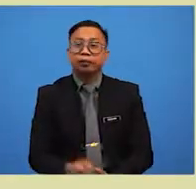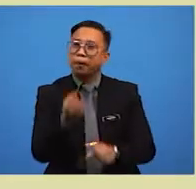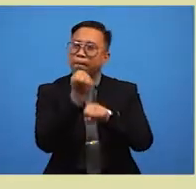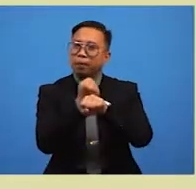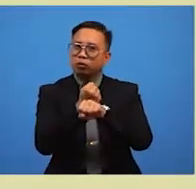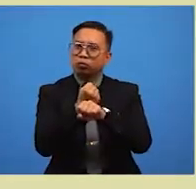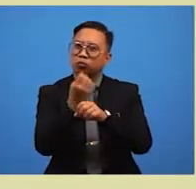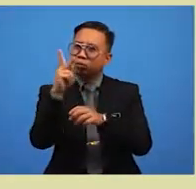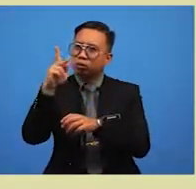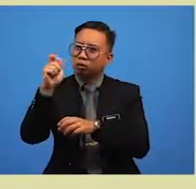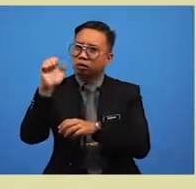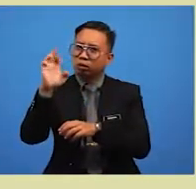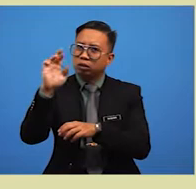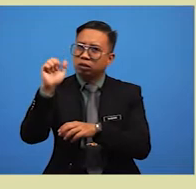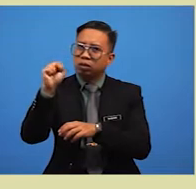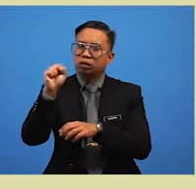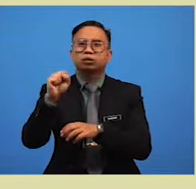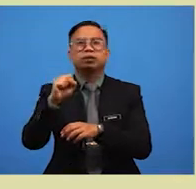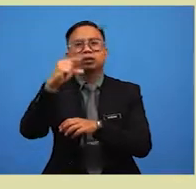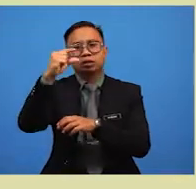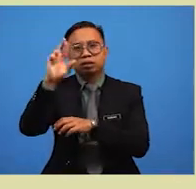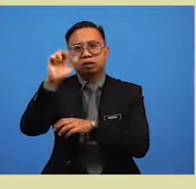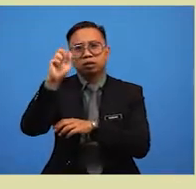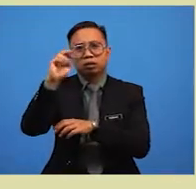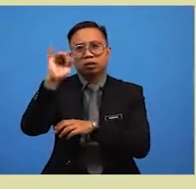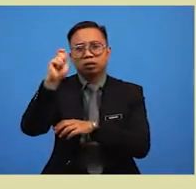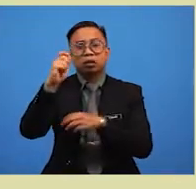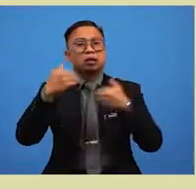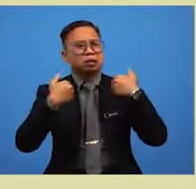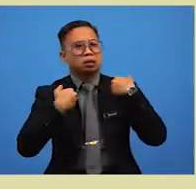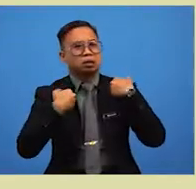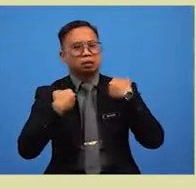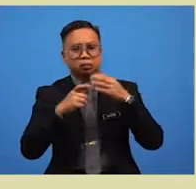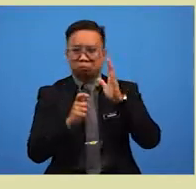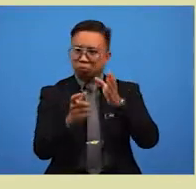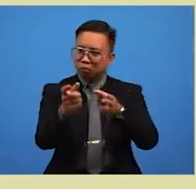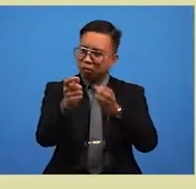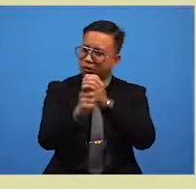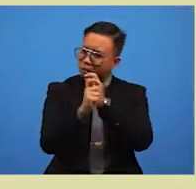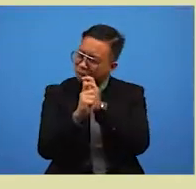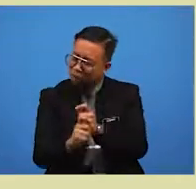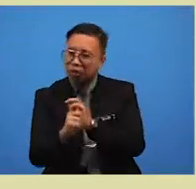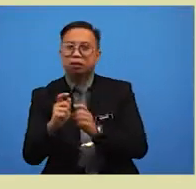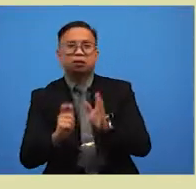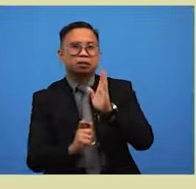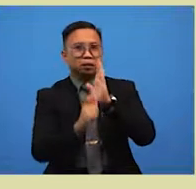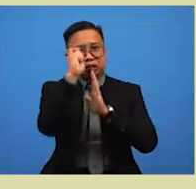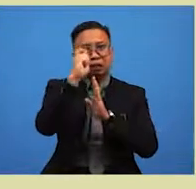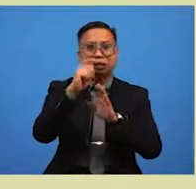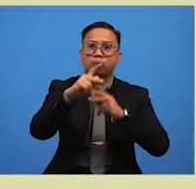Batuan yang keras seperti batu granit mempunyai ketahanan yang tinggi terhadap proses lulu